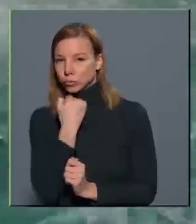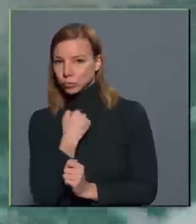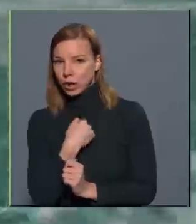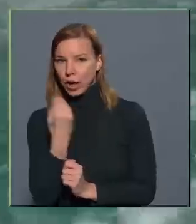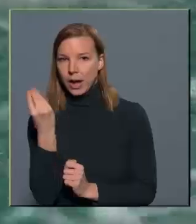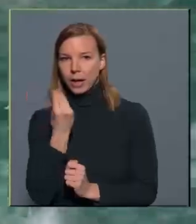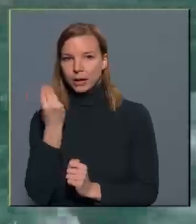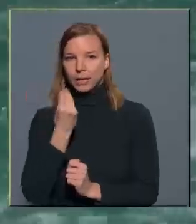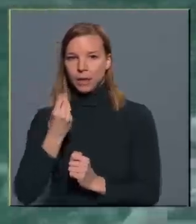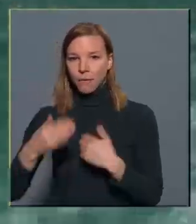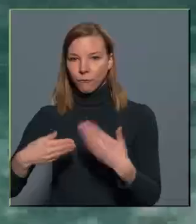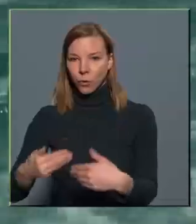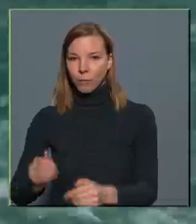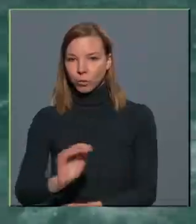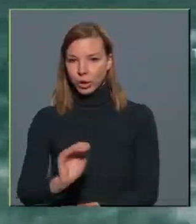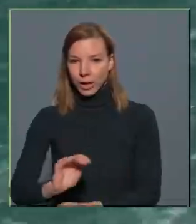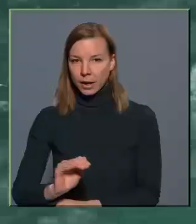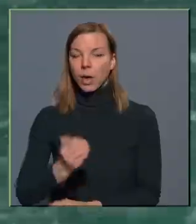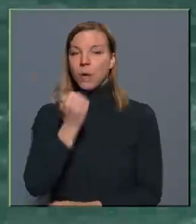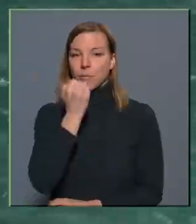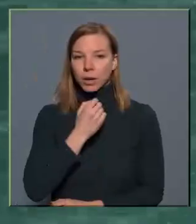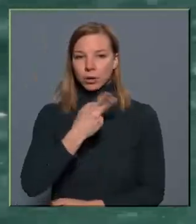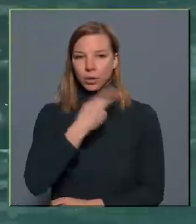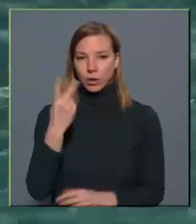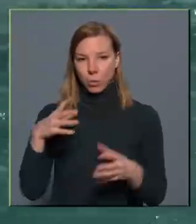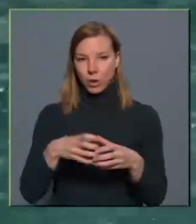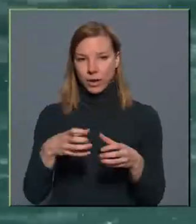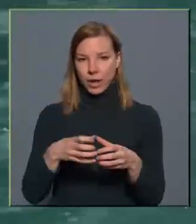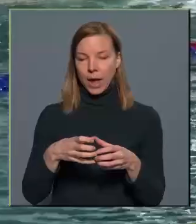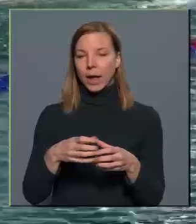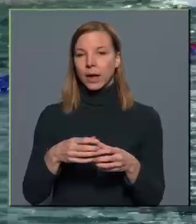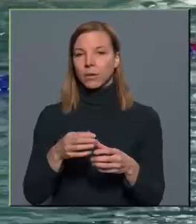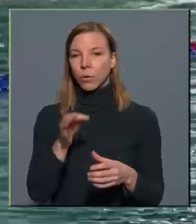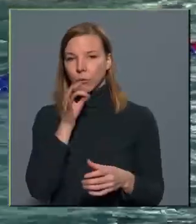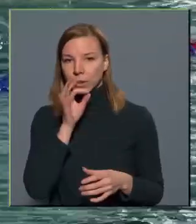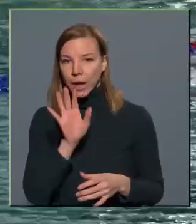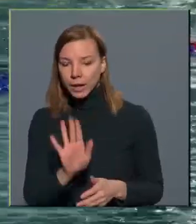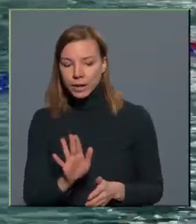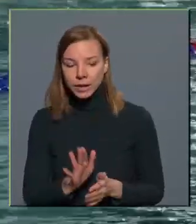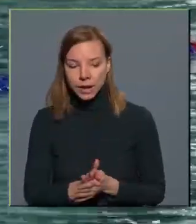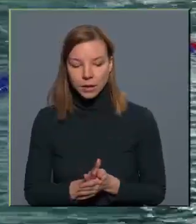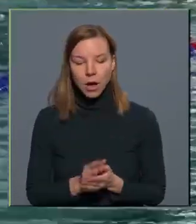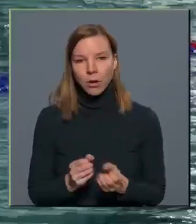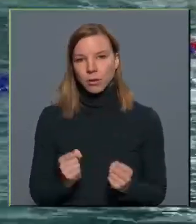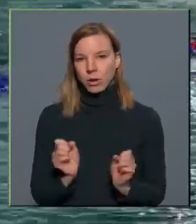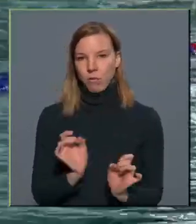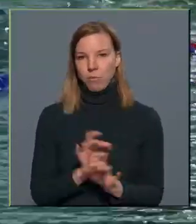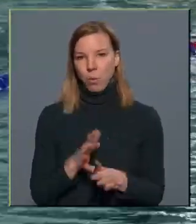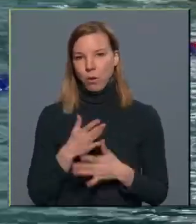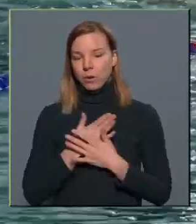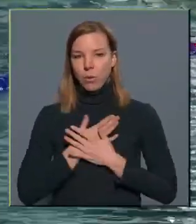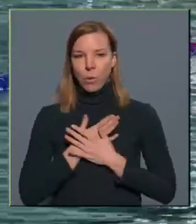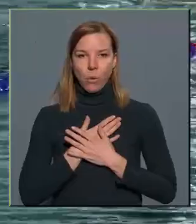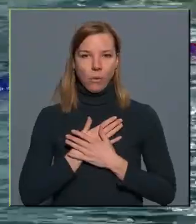tanfolyamos gyerekeinket, meg a szakosztály, meg a saját óvodánkat, akkor nagyon-nagyon nagy boldogság önti el a